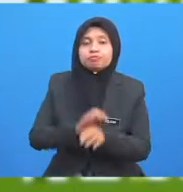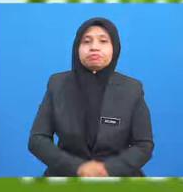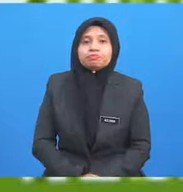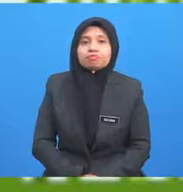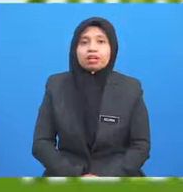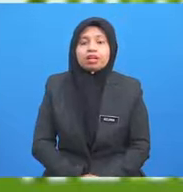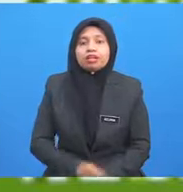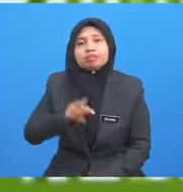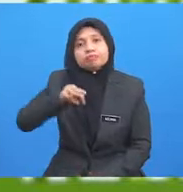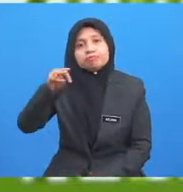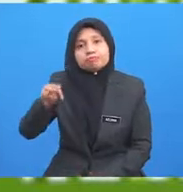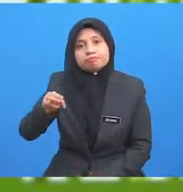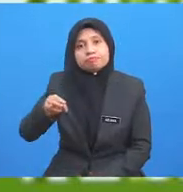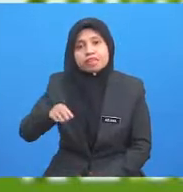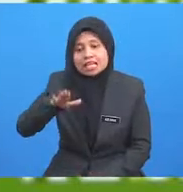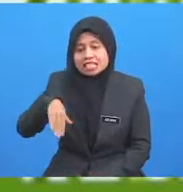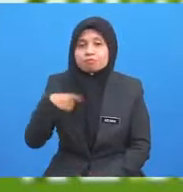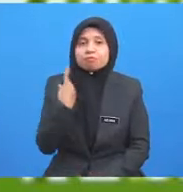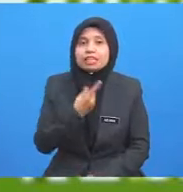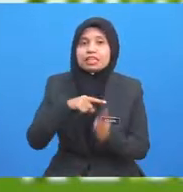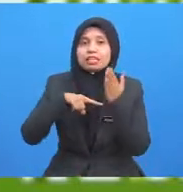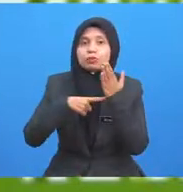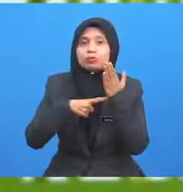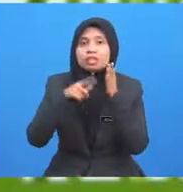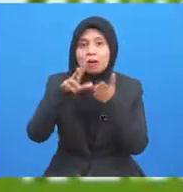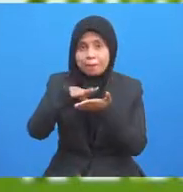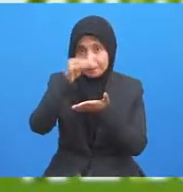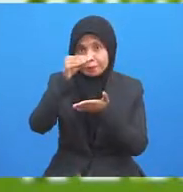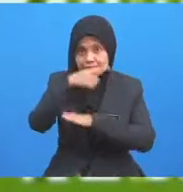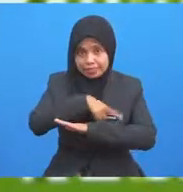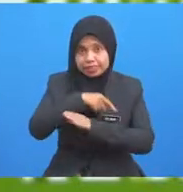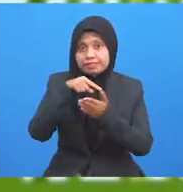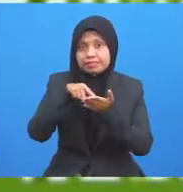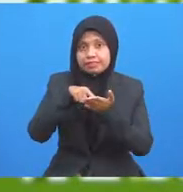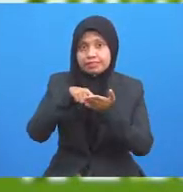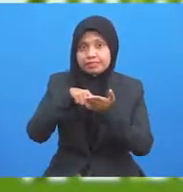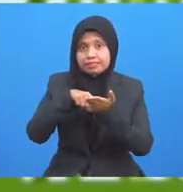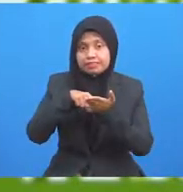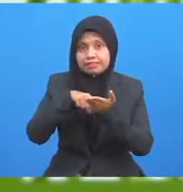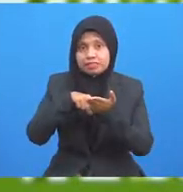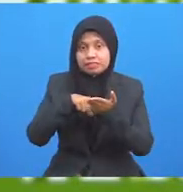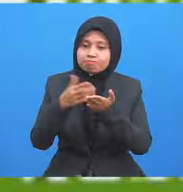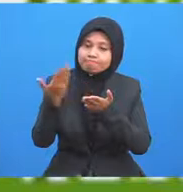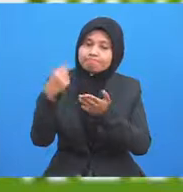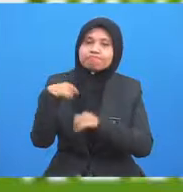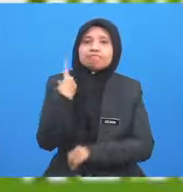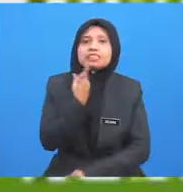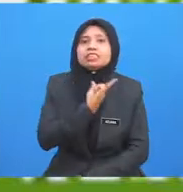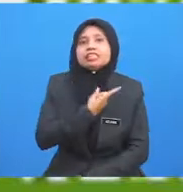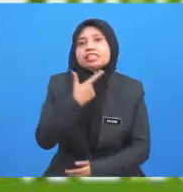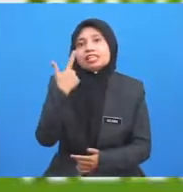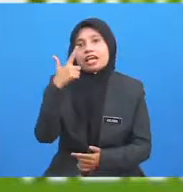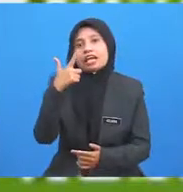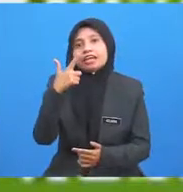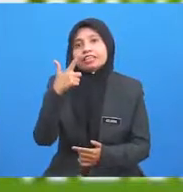Baiklah murid-murid, sebelum kita meneruskan sesi pembelajaran pada hari ini, jom kita lihat